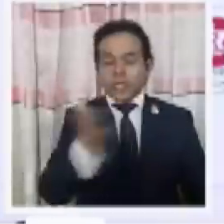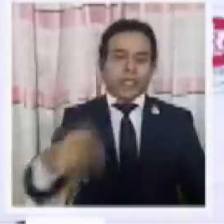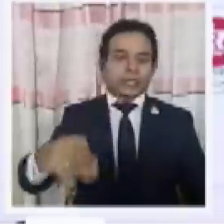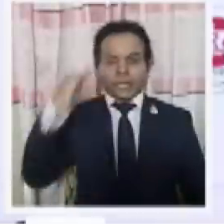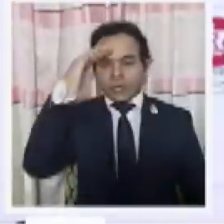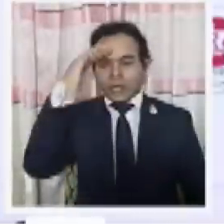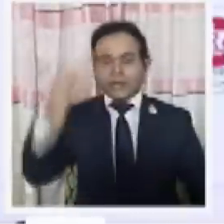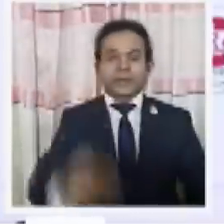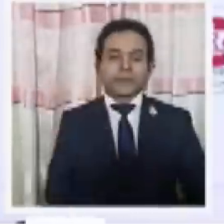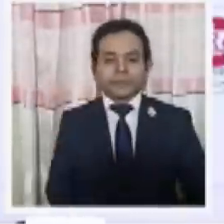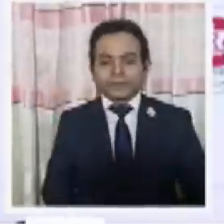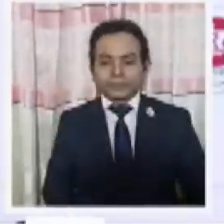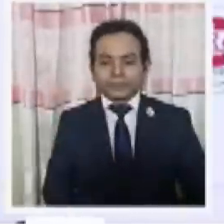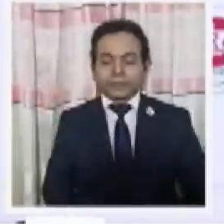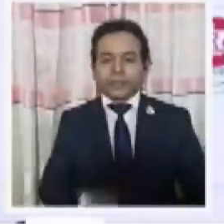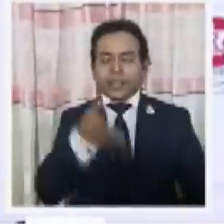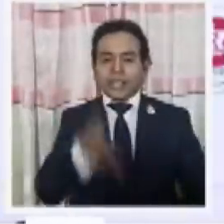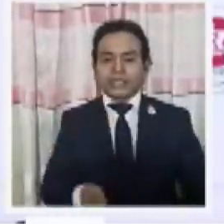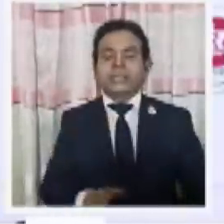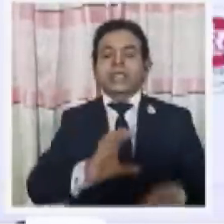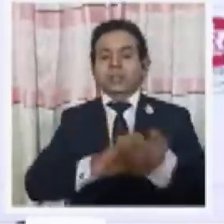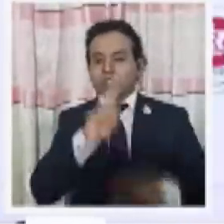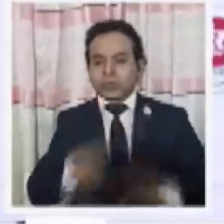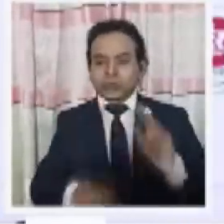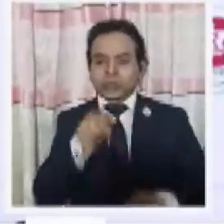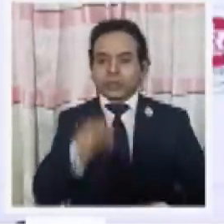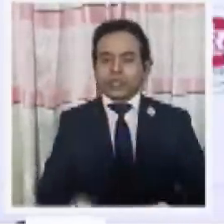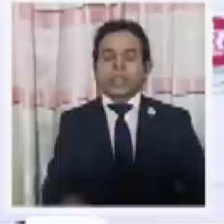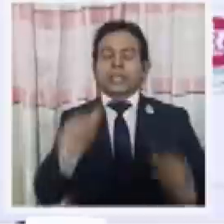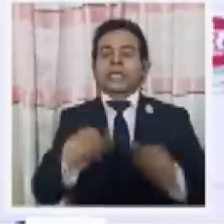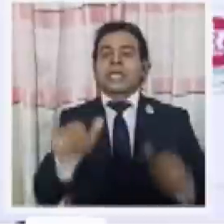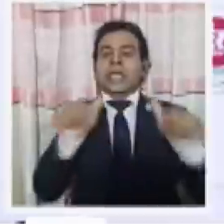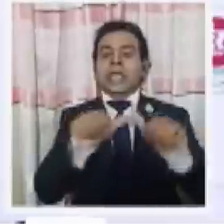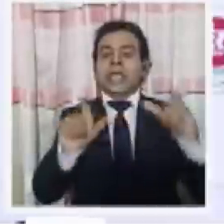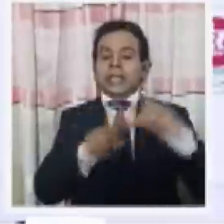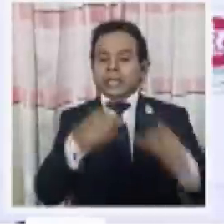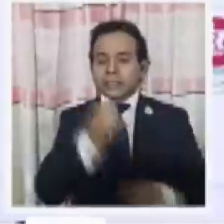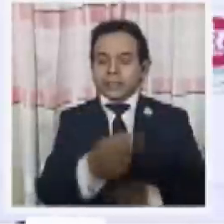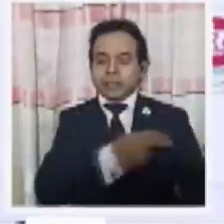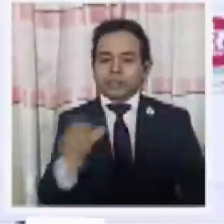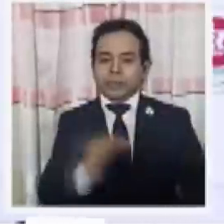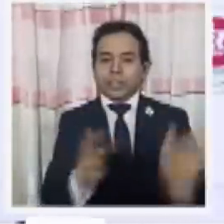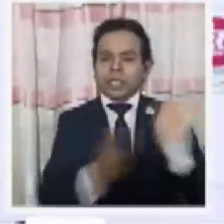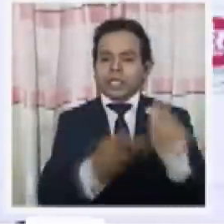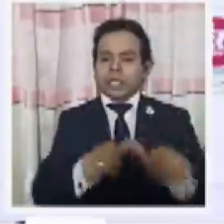প্রিয় সাংবাদিক ভাই ও বোনেরা, সম্মানিত দর্শক শ্রোতাবৃন্দ, দেশবাসী এবং প্রবাসী ভাই ও বোনেরা, আসসালামু আলাইকুম।